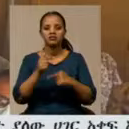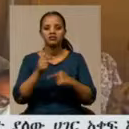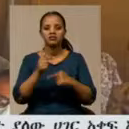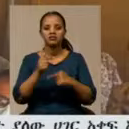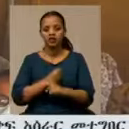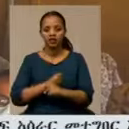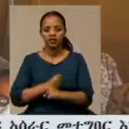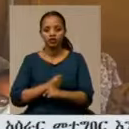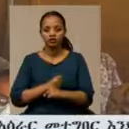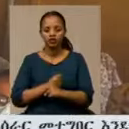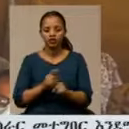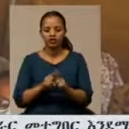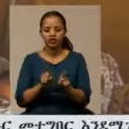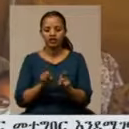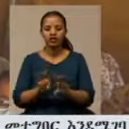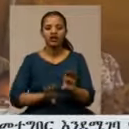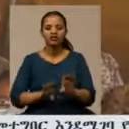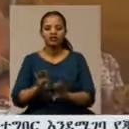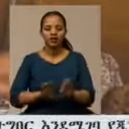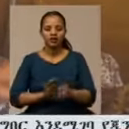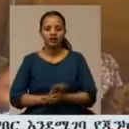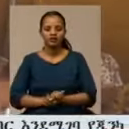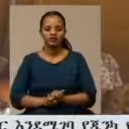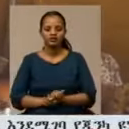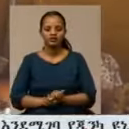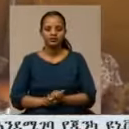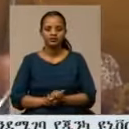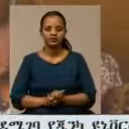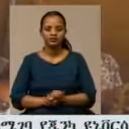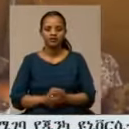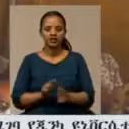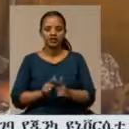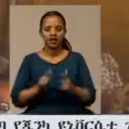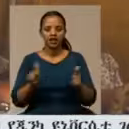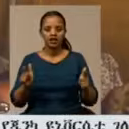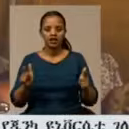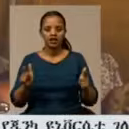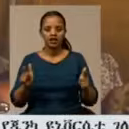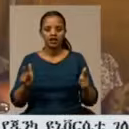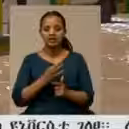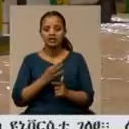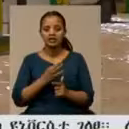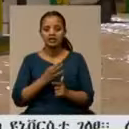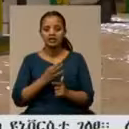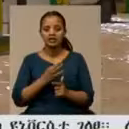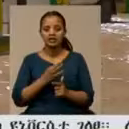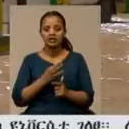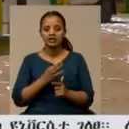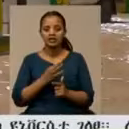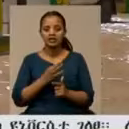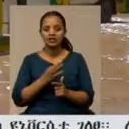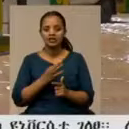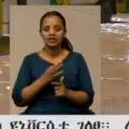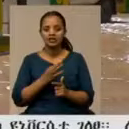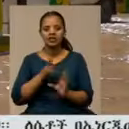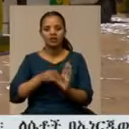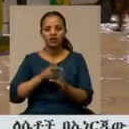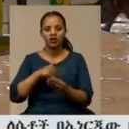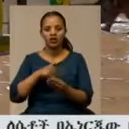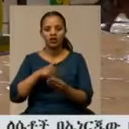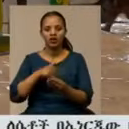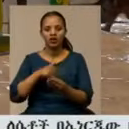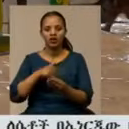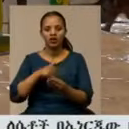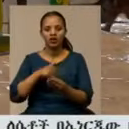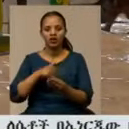በመሰራቱ ለየት ያደርገዋል፣ ታላቅ ድምቀት ይሰጠዋል። ቀጣይም እዛው ማደያው አጠገብ